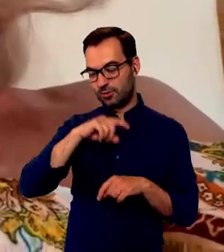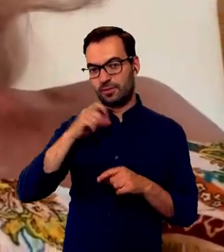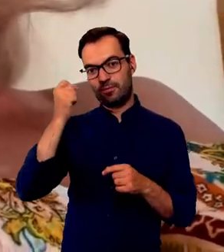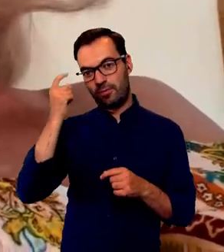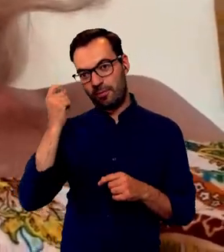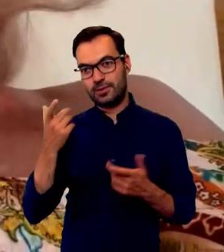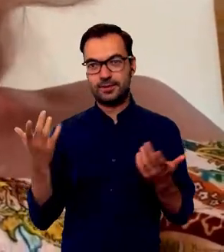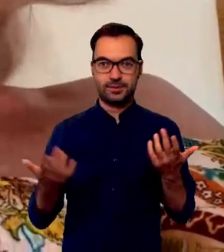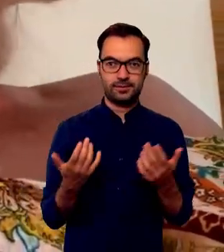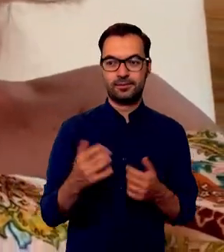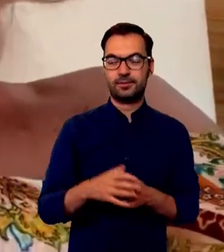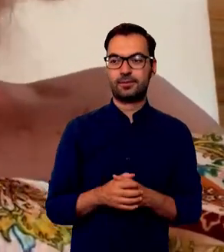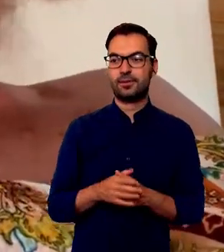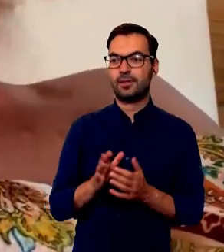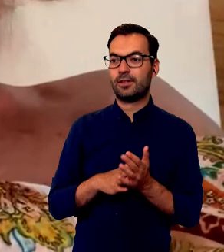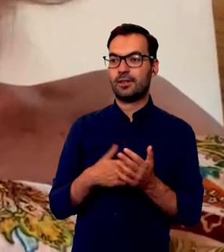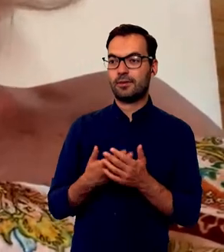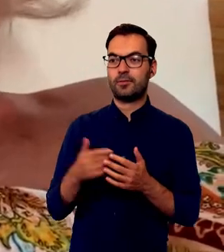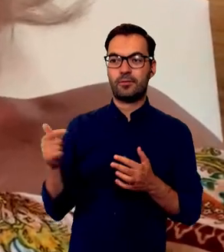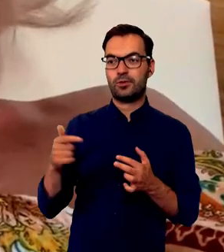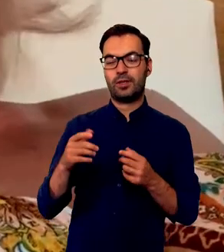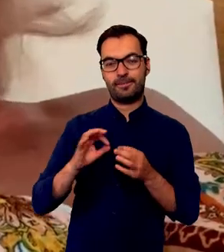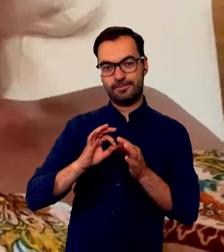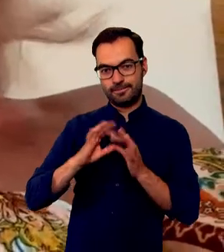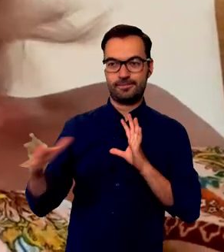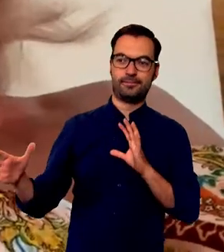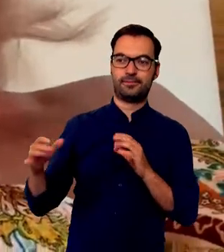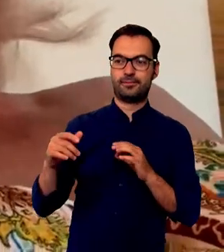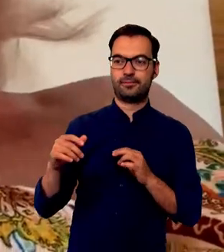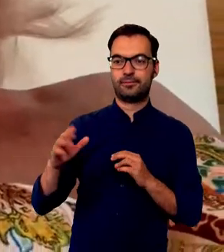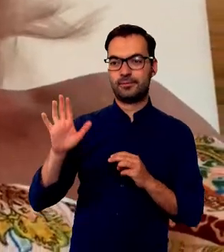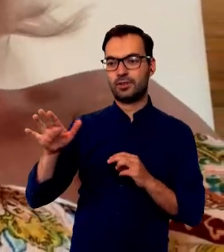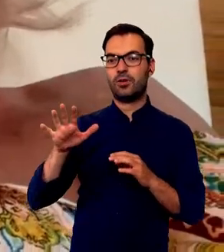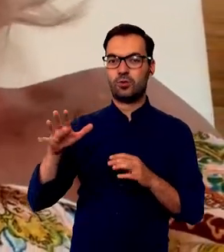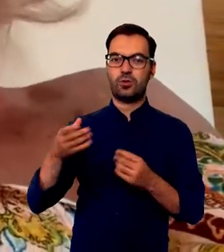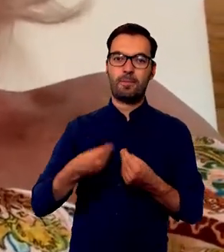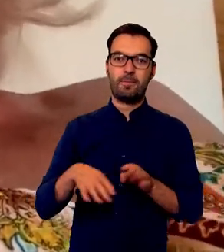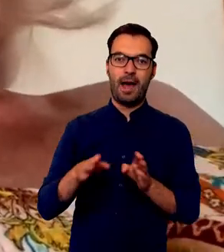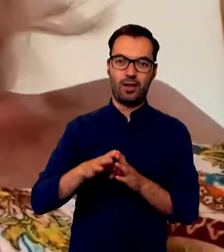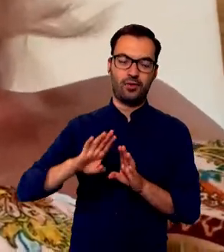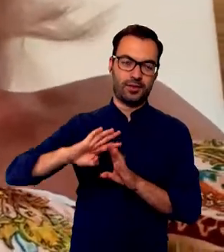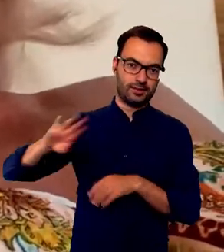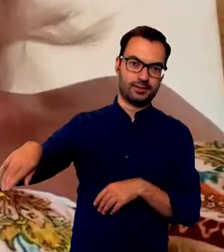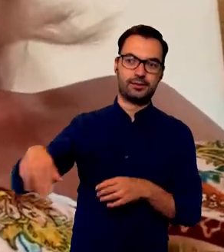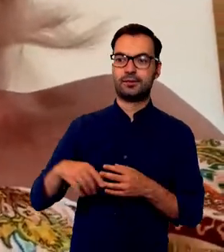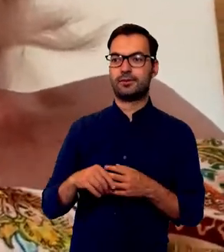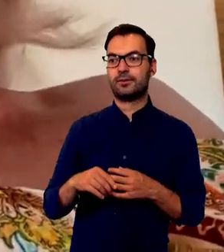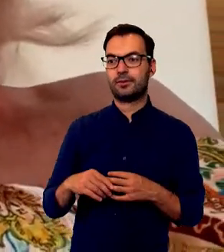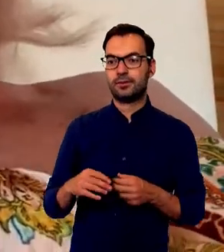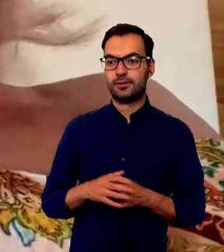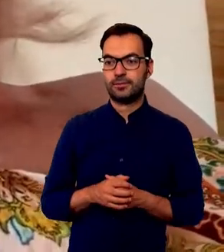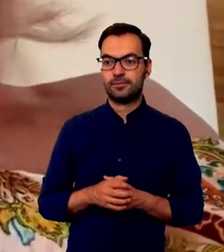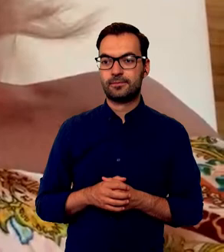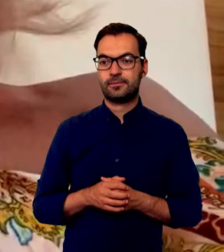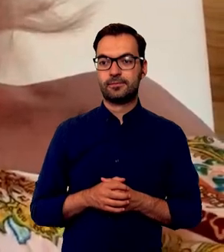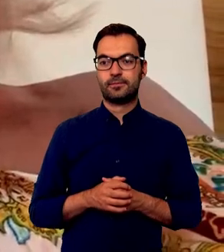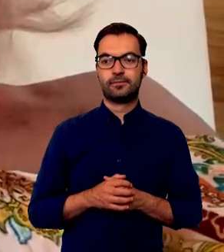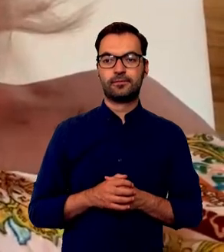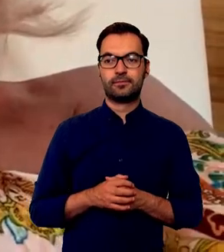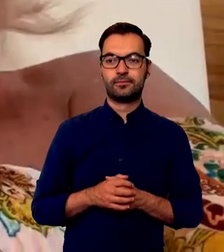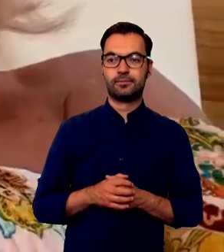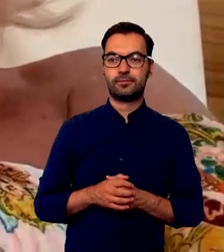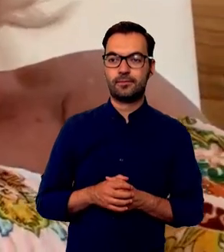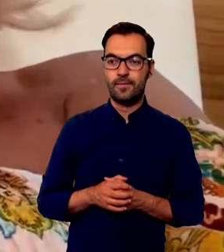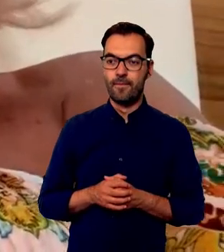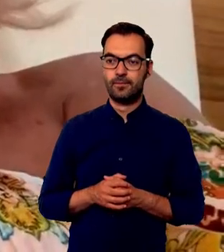kroków i na przykład uwalniałam się, zostawiając za sobą duży majątek z jakiegoś małżeństwa, to